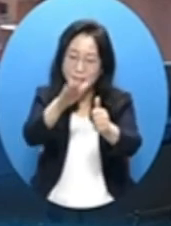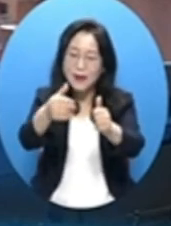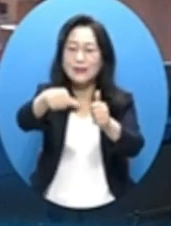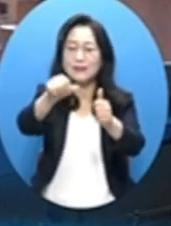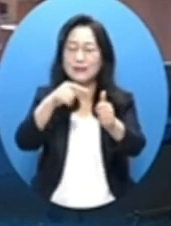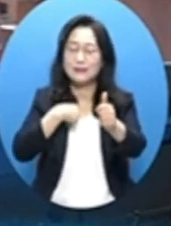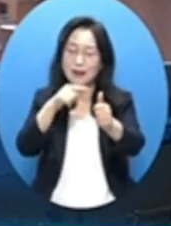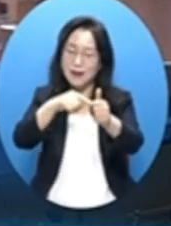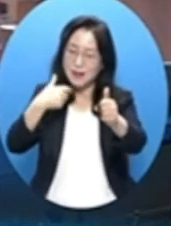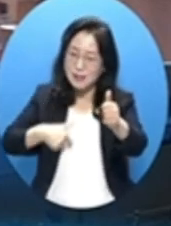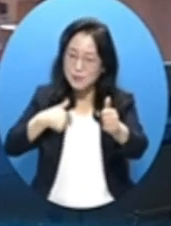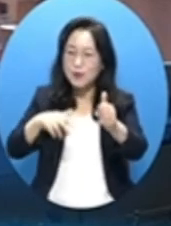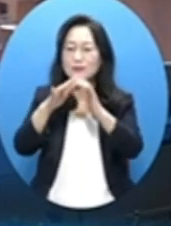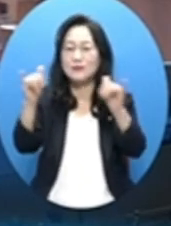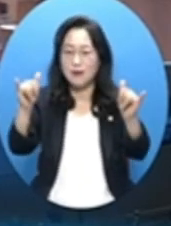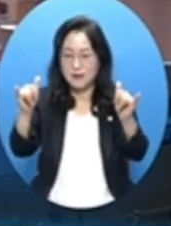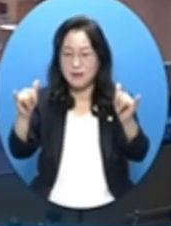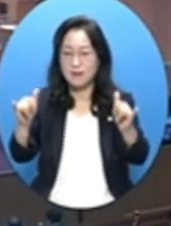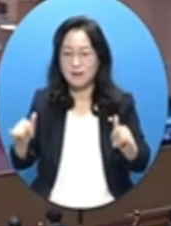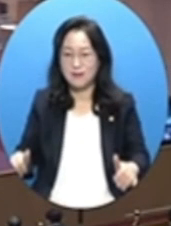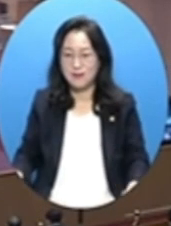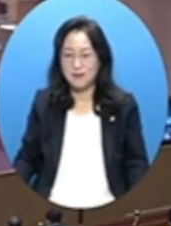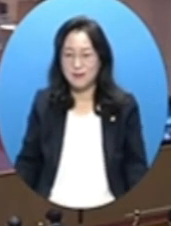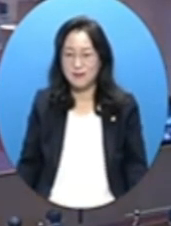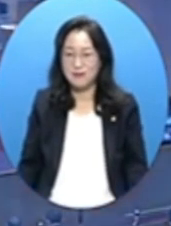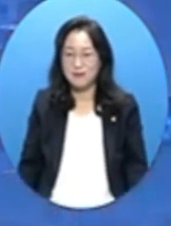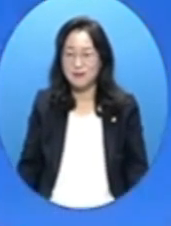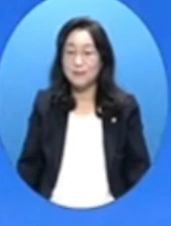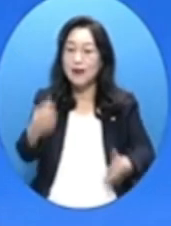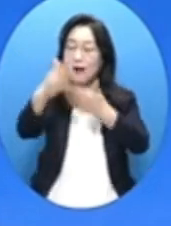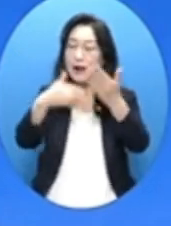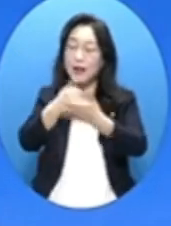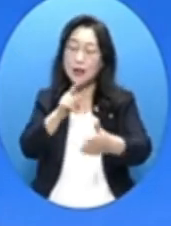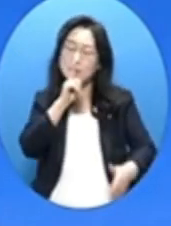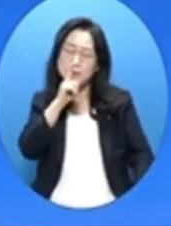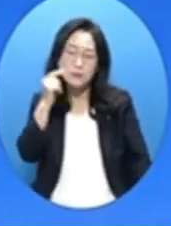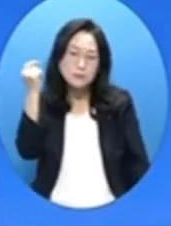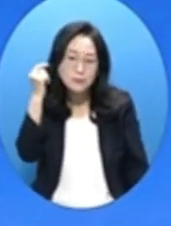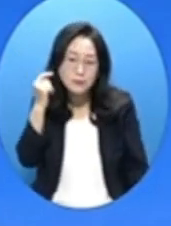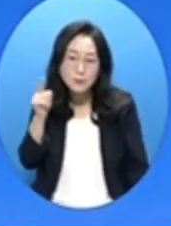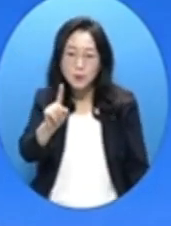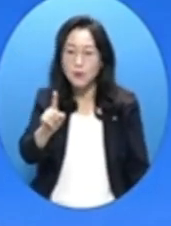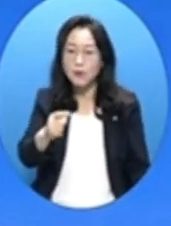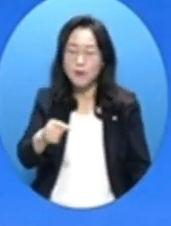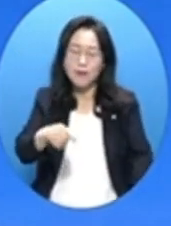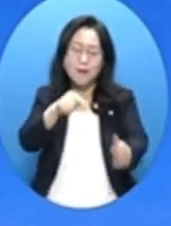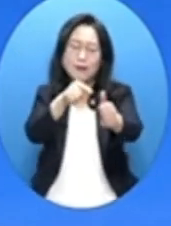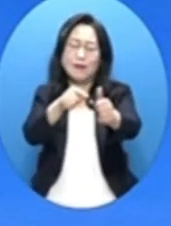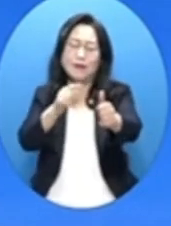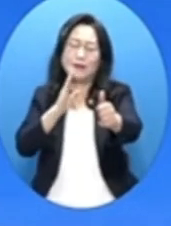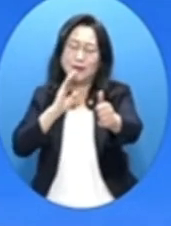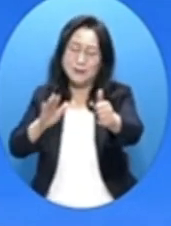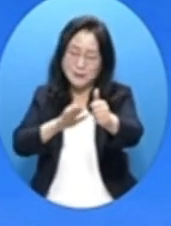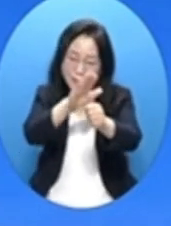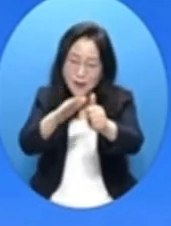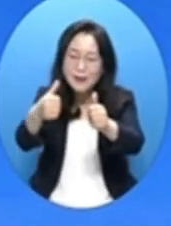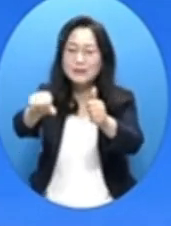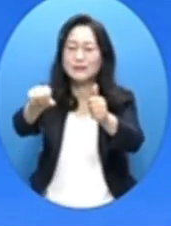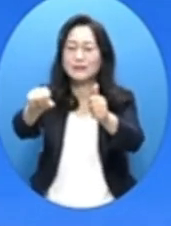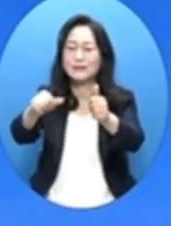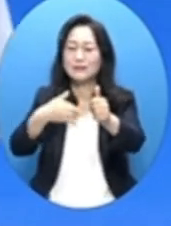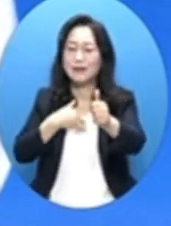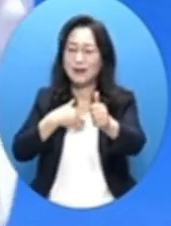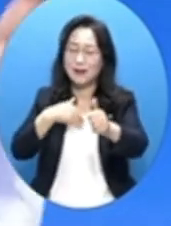내 기뻐하는 자라 하시니라. 하나님의 음성이 들려옵니다. 이는 내 사랑하는 아들이요